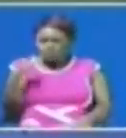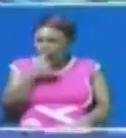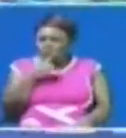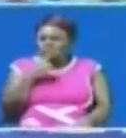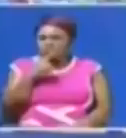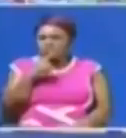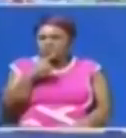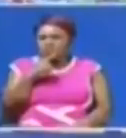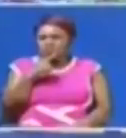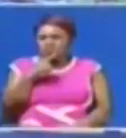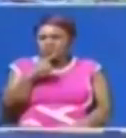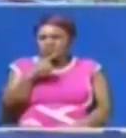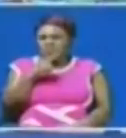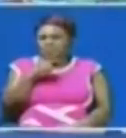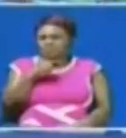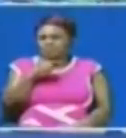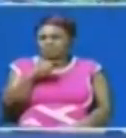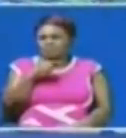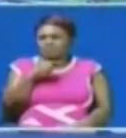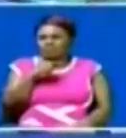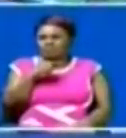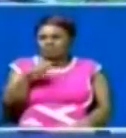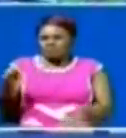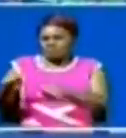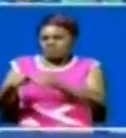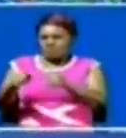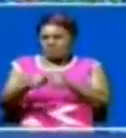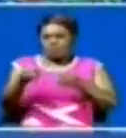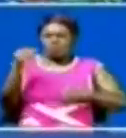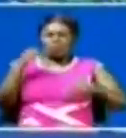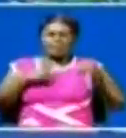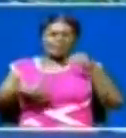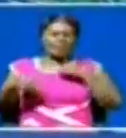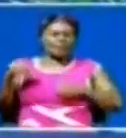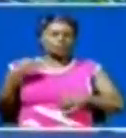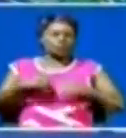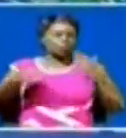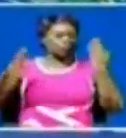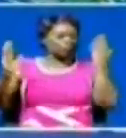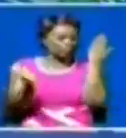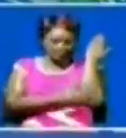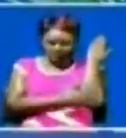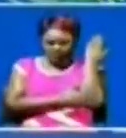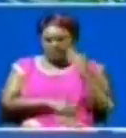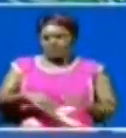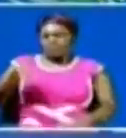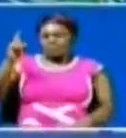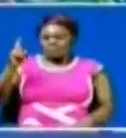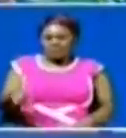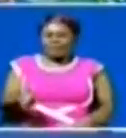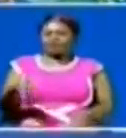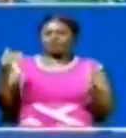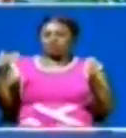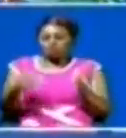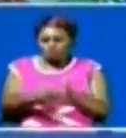yapi? Kwanza hiyo itatuharibu sana. Ufisadi ni mbaya. Na lazima tu